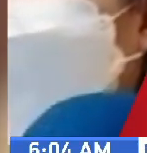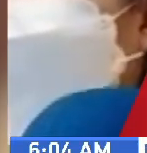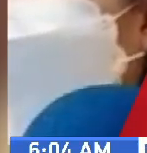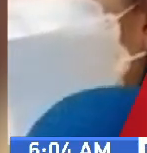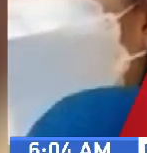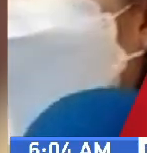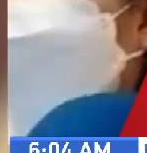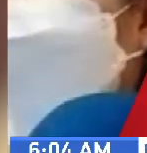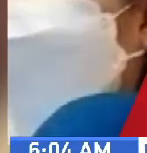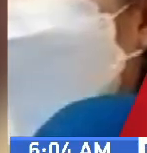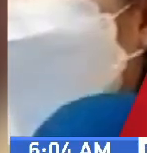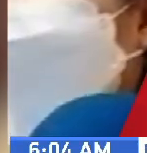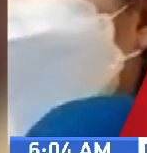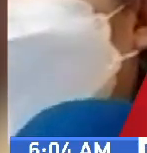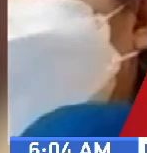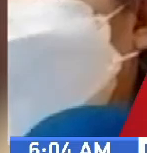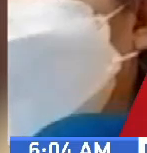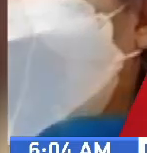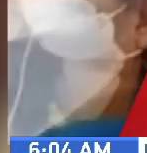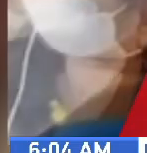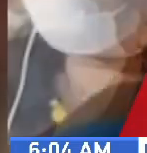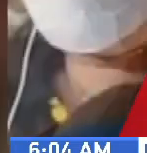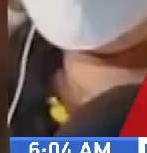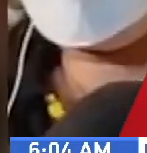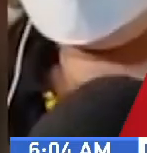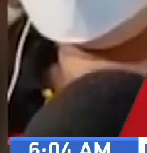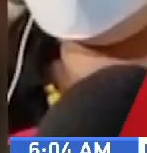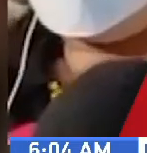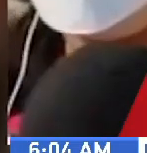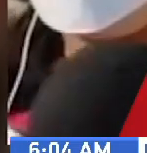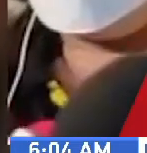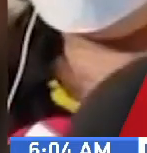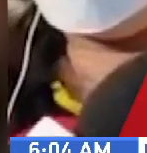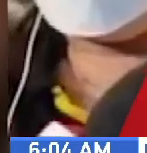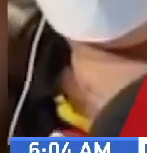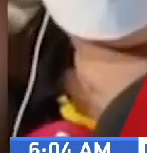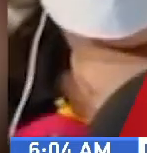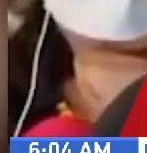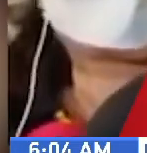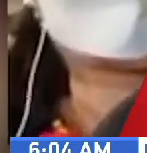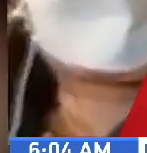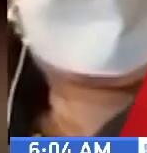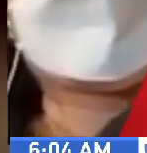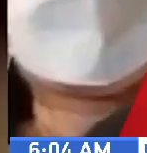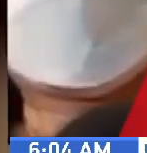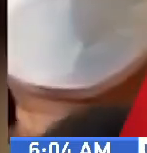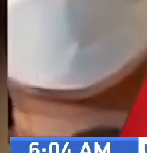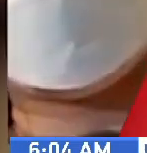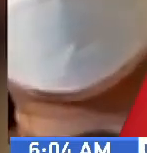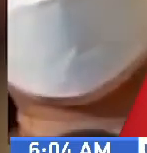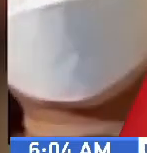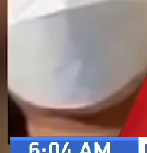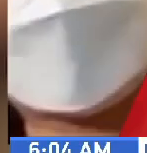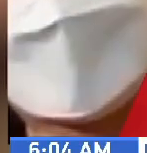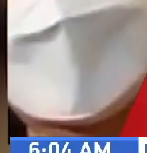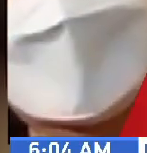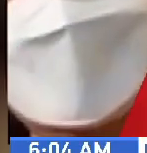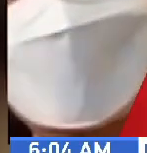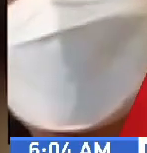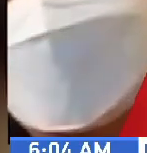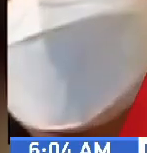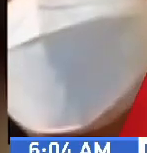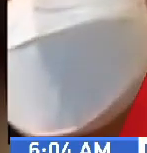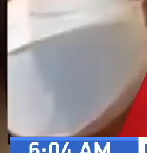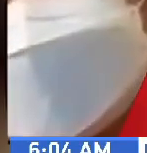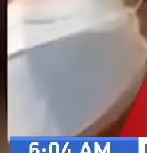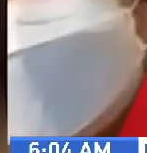but we will always strive to perfection. So I ask you all, pray for me, wish